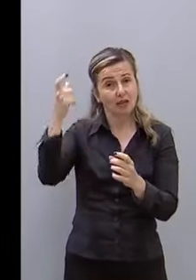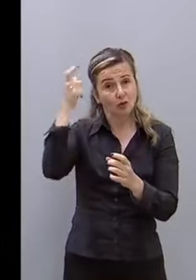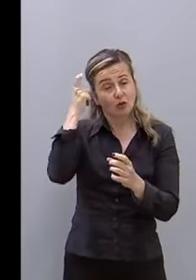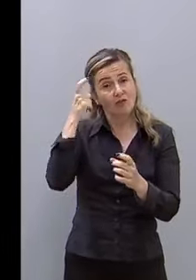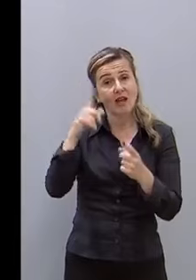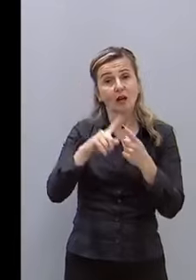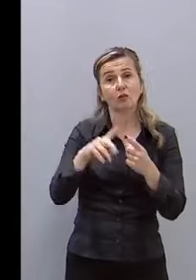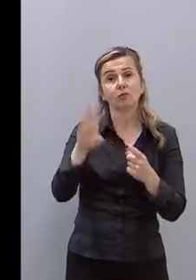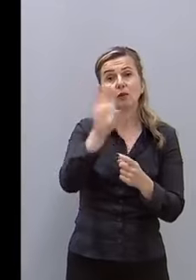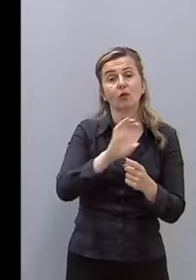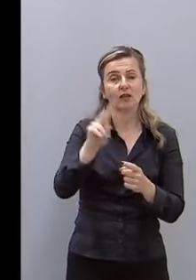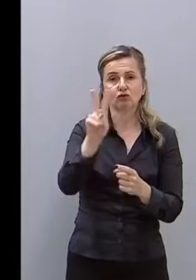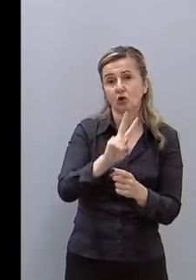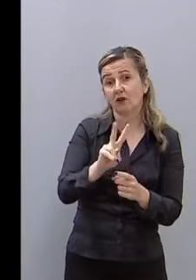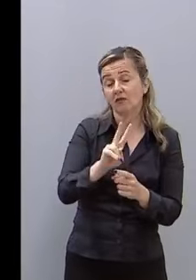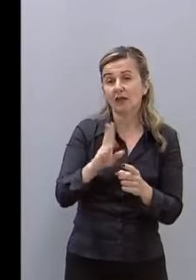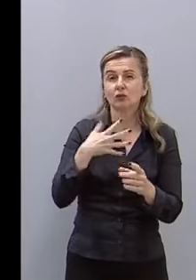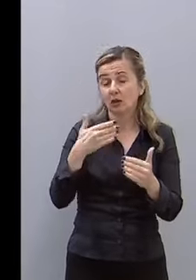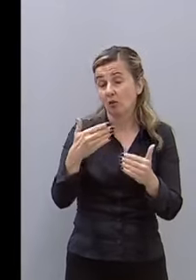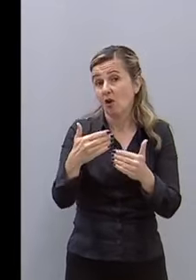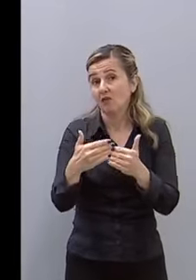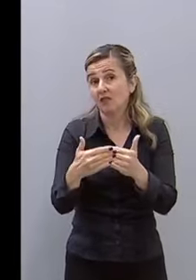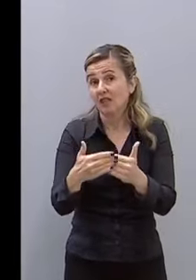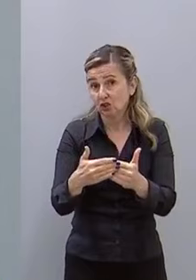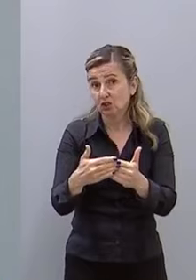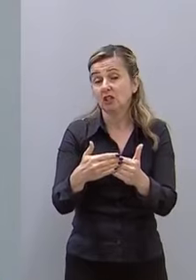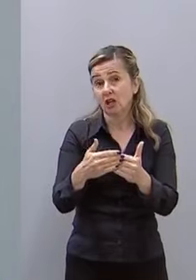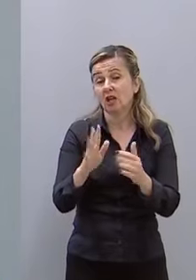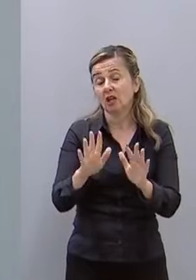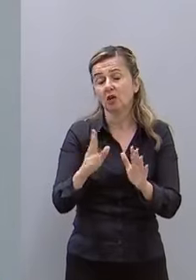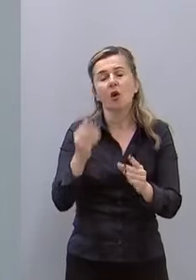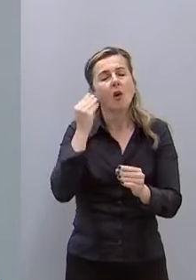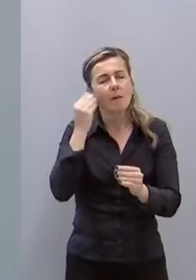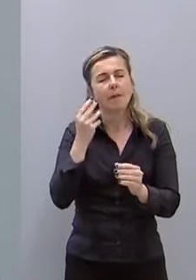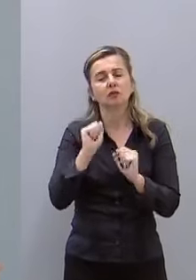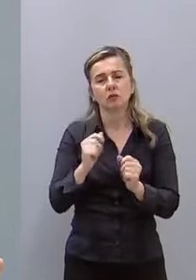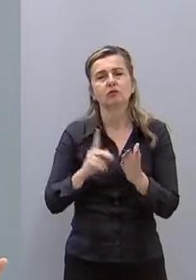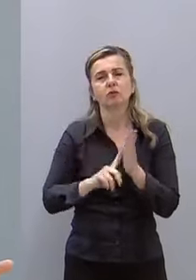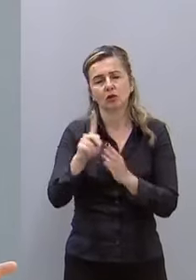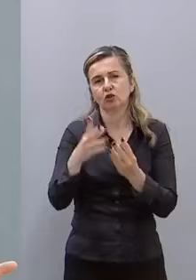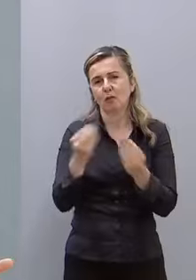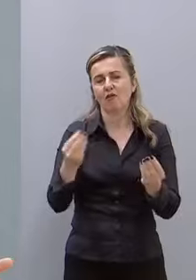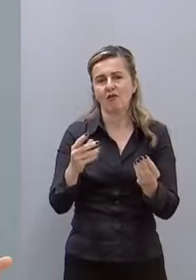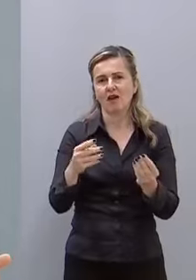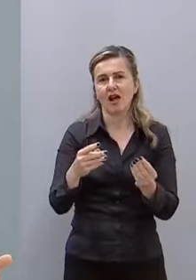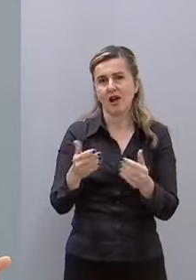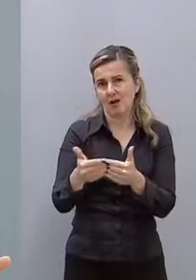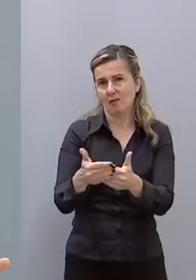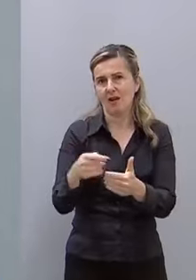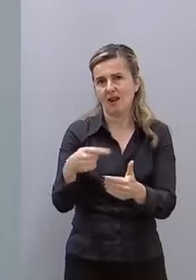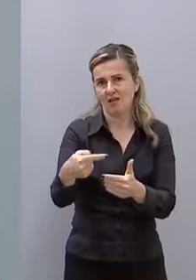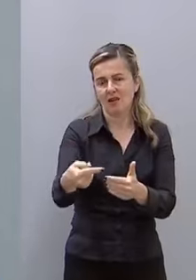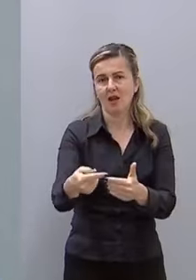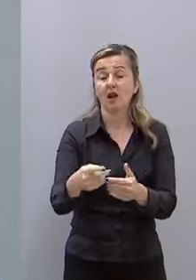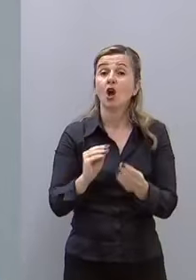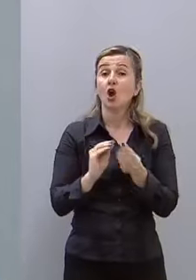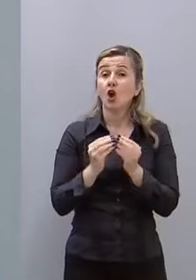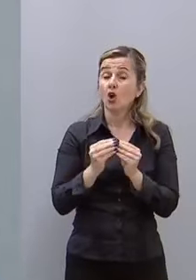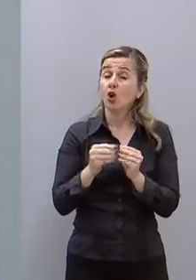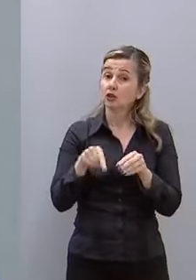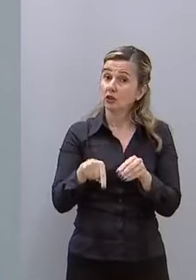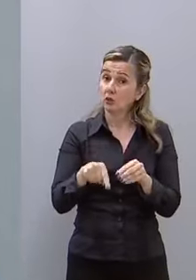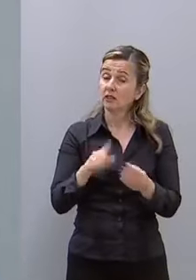che lo porteremo diciamo a a compimento le cose che ho letto fino qua valgono